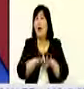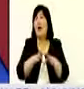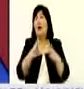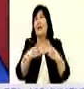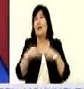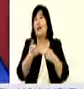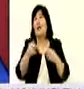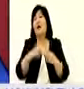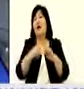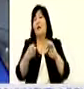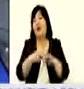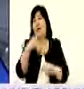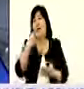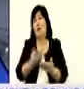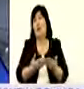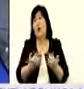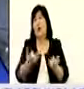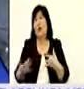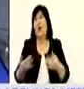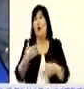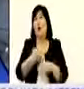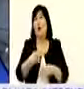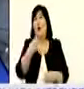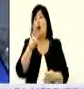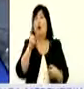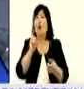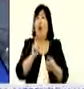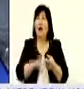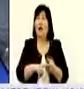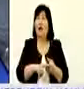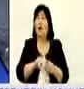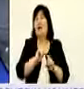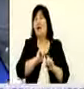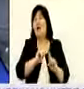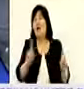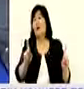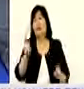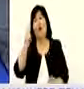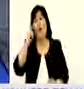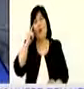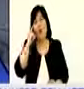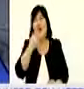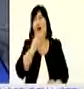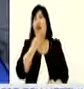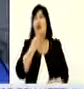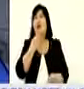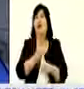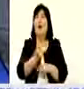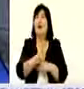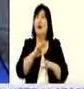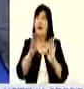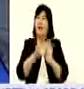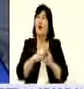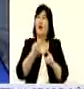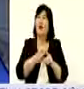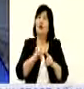қазіргі проблемаларды көрсетті. Бүгінгі спектакльді көру арқылы біз тамаша керемет ой, әдемі әзілдің астары,